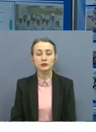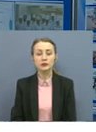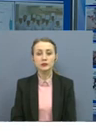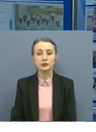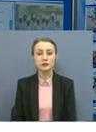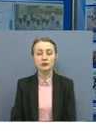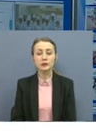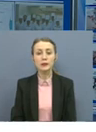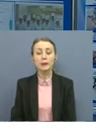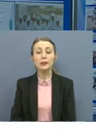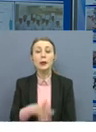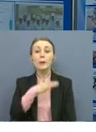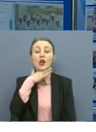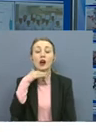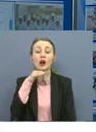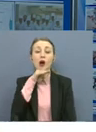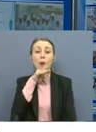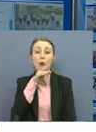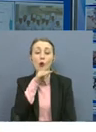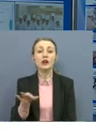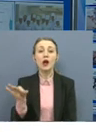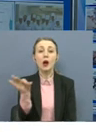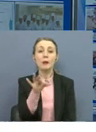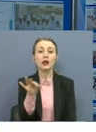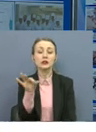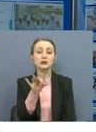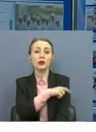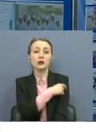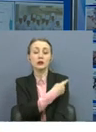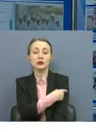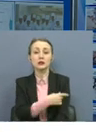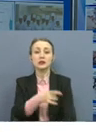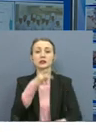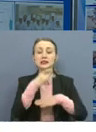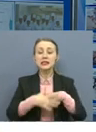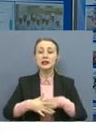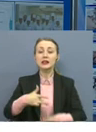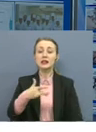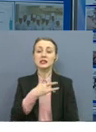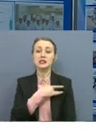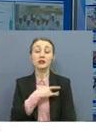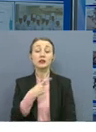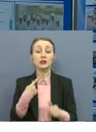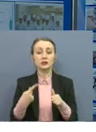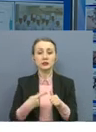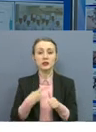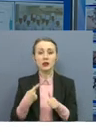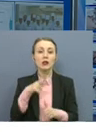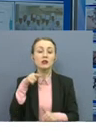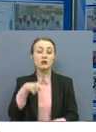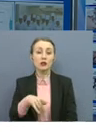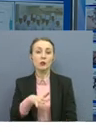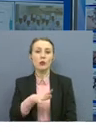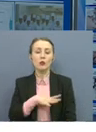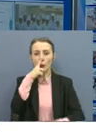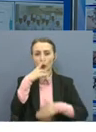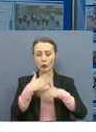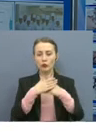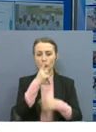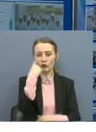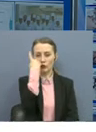есепте науқастарға 625 орын бар. Ал күндізгі ем алатындарға 130 орын қарастырылған. 28 клиникалық бөлім